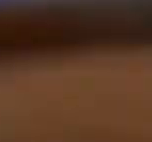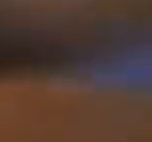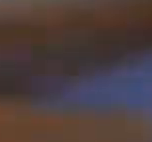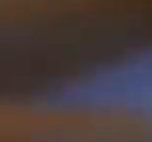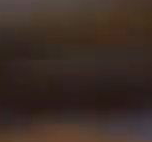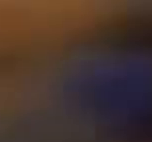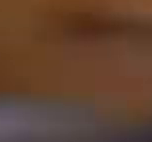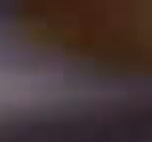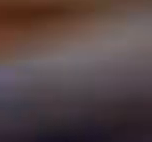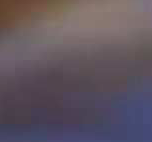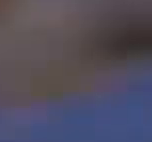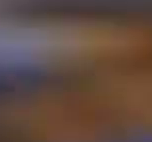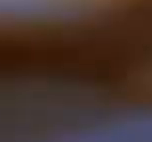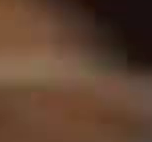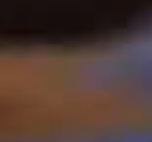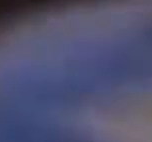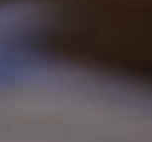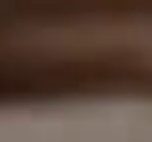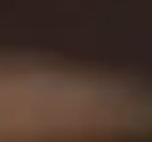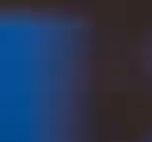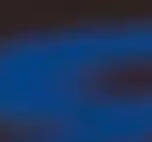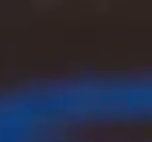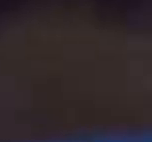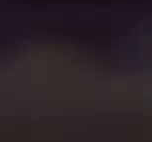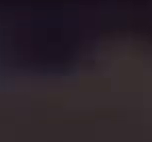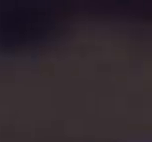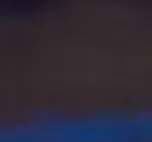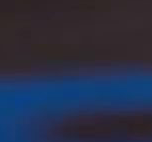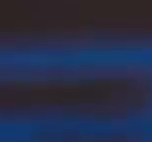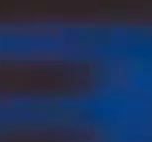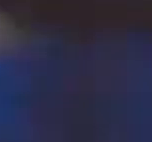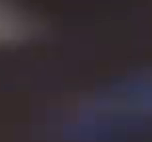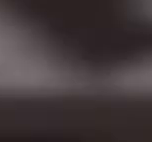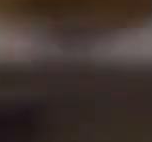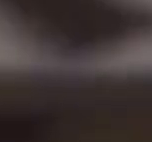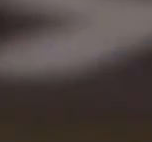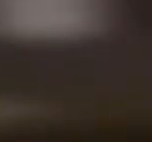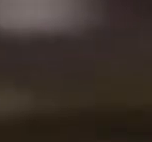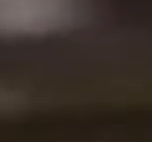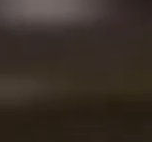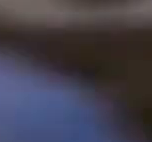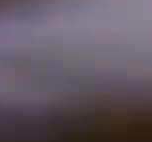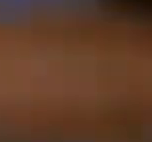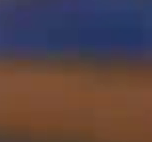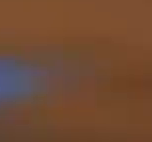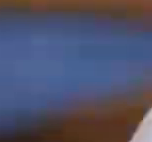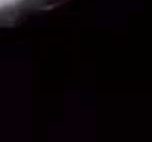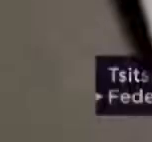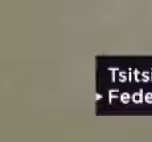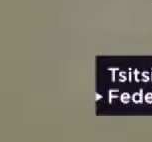מועד, למקרה שיבקיע. וצילם סרטון סלפי ששבר את הרשת. מרסי ניצחה 2-0 את סן